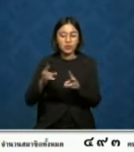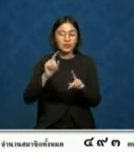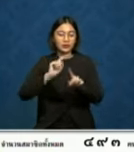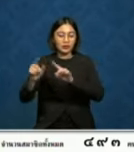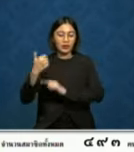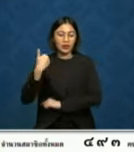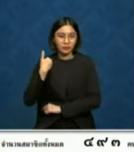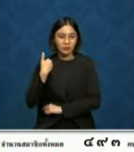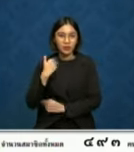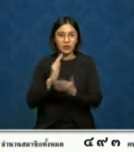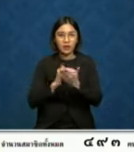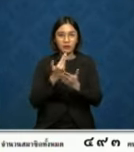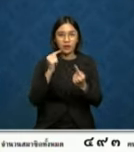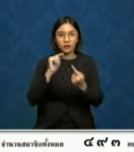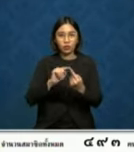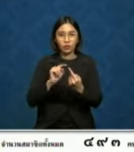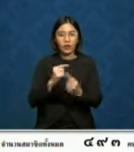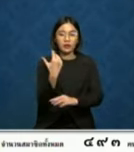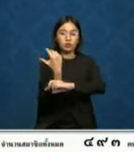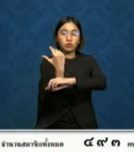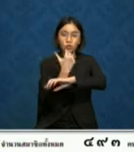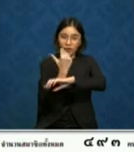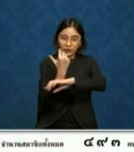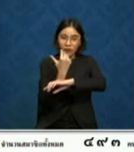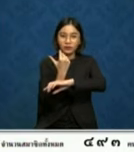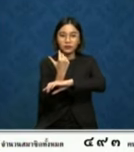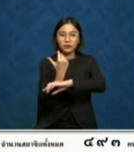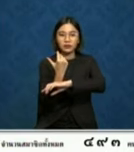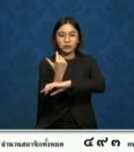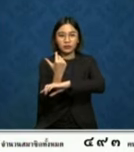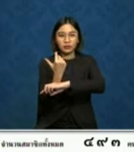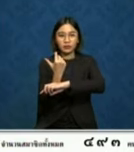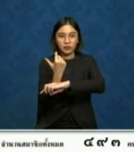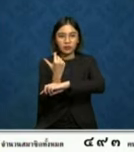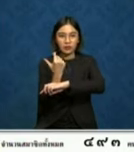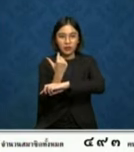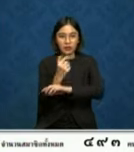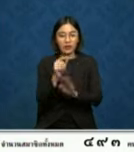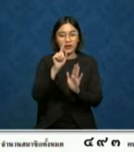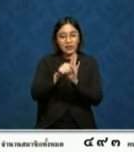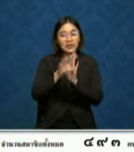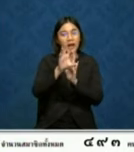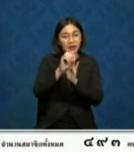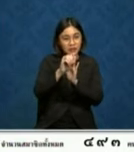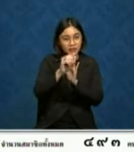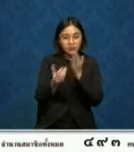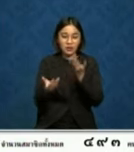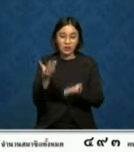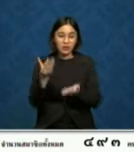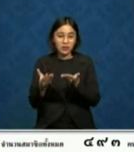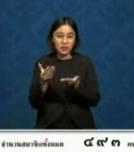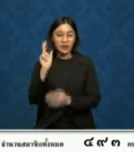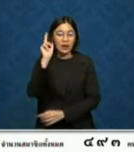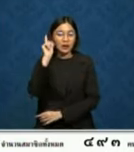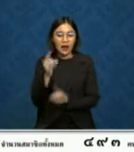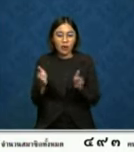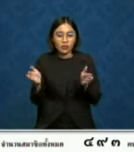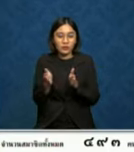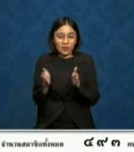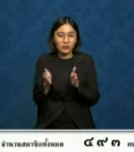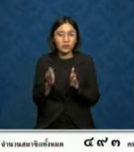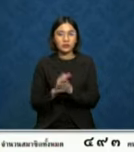ต่างๆแบ่งเป็นรายการบนโทรทัศน์เป็นรายการยาว 50นาทีบ้างหรือสกูปข่าวสั้น